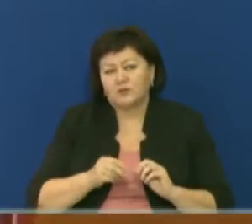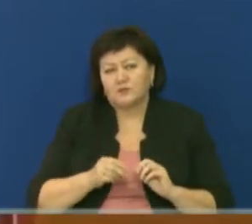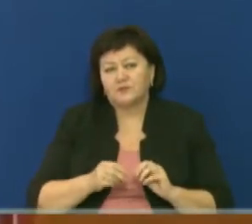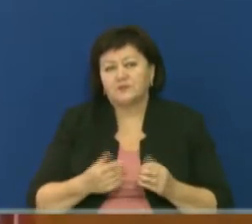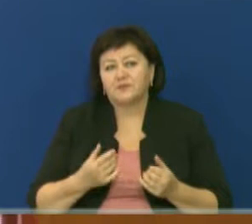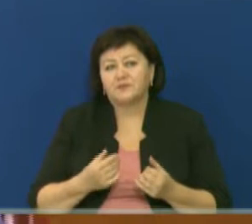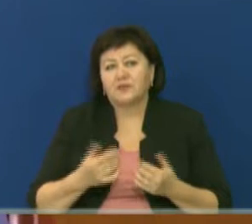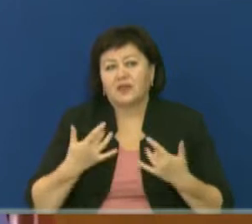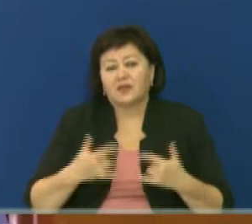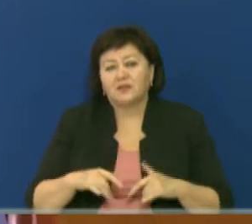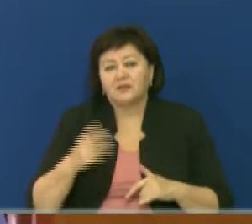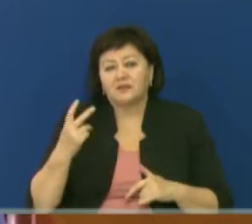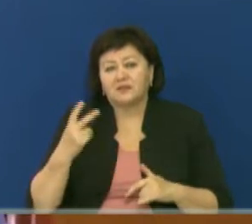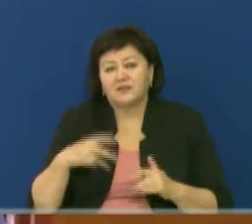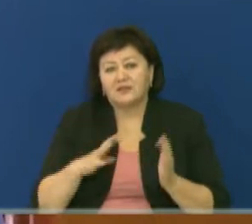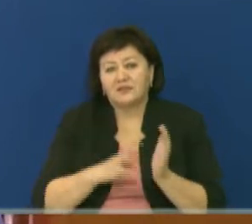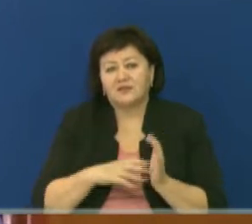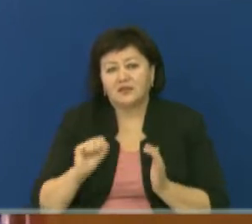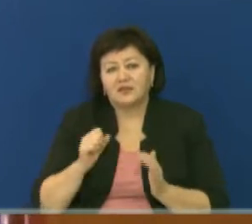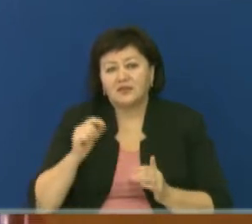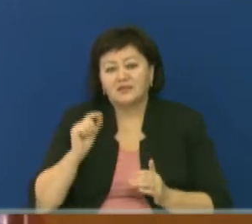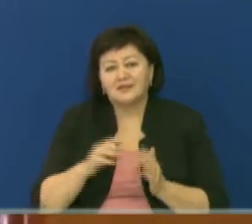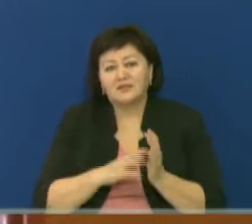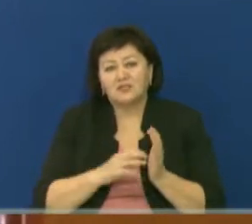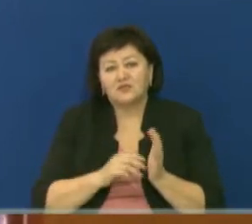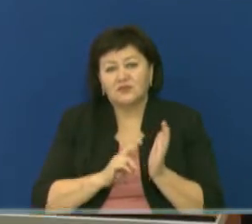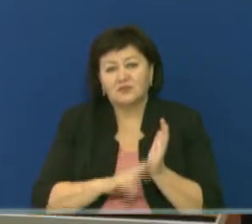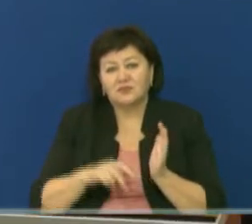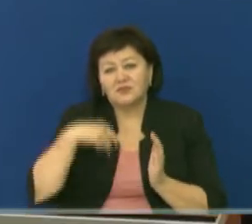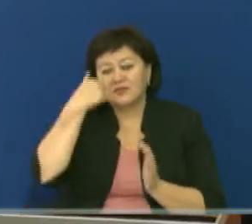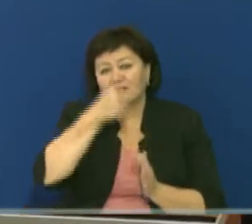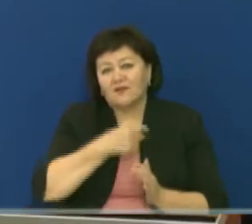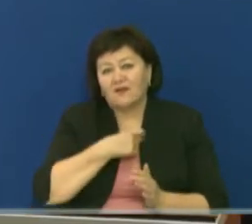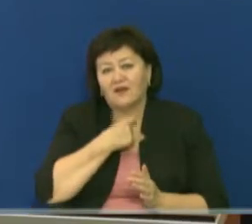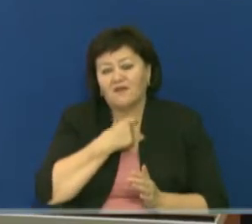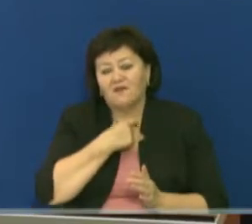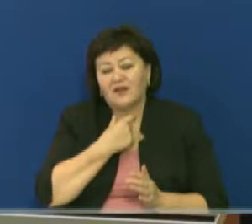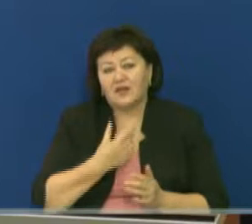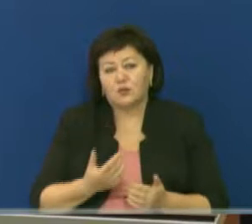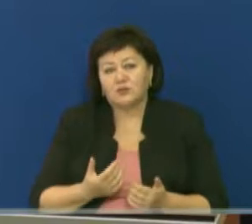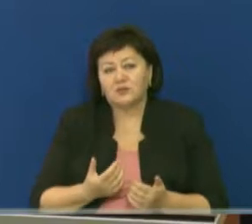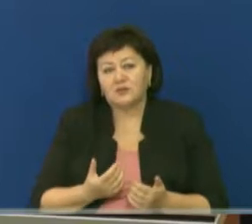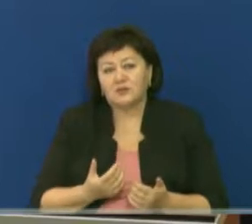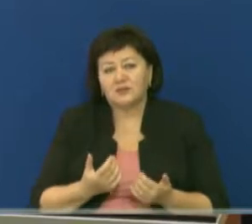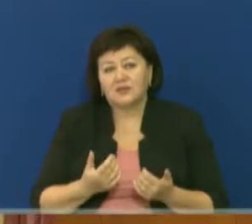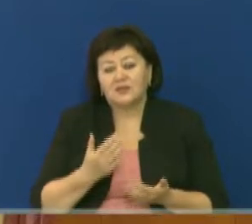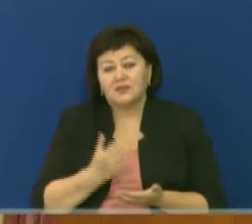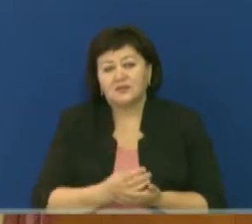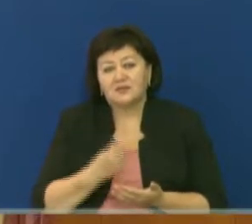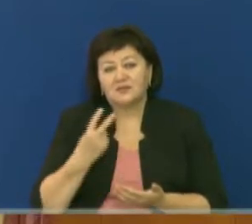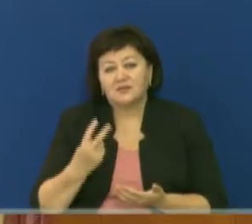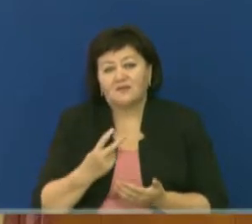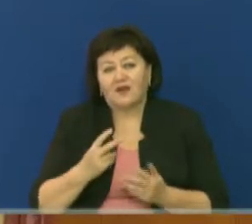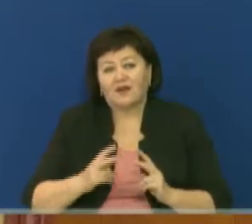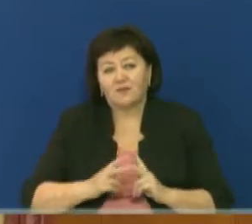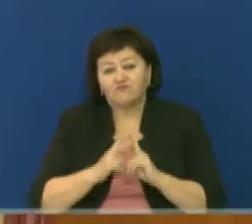Бахчан Баяхметов родился 29 августа 1970 года в городе Аягос, бывшей Семипалатинской области. Имеет два высших